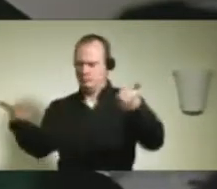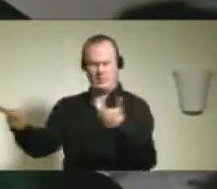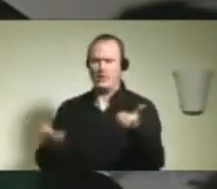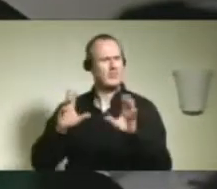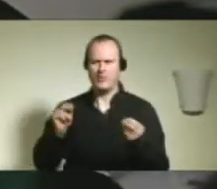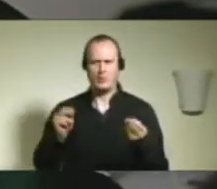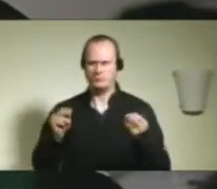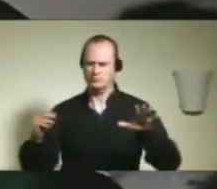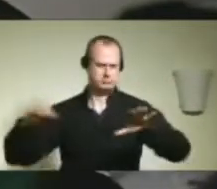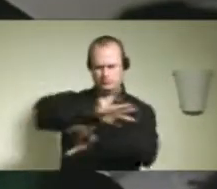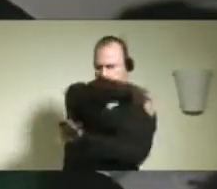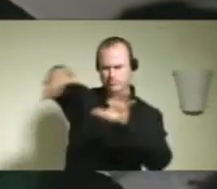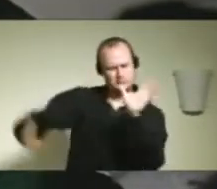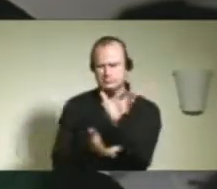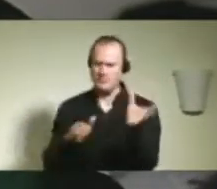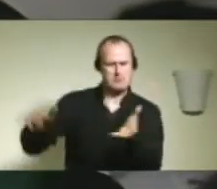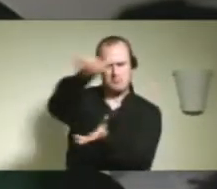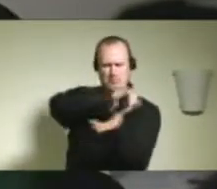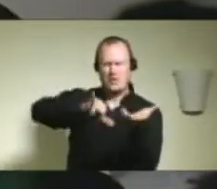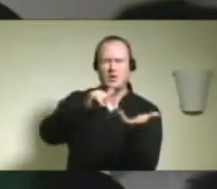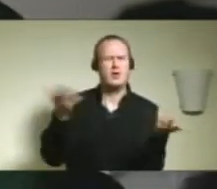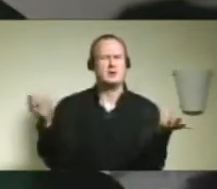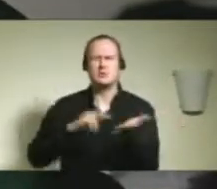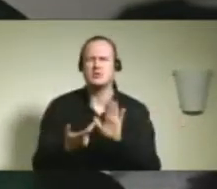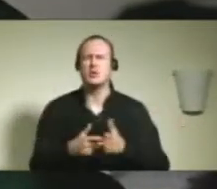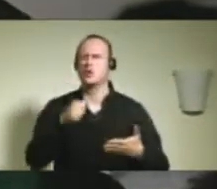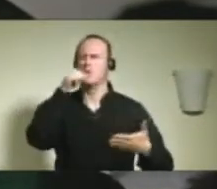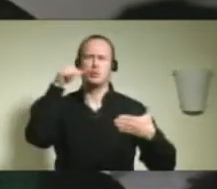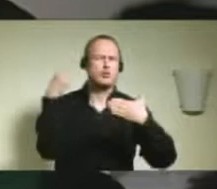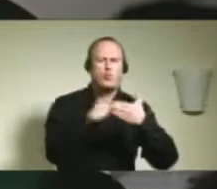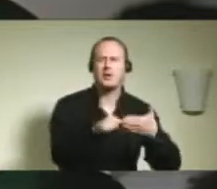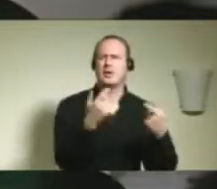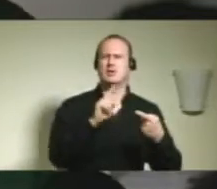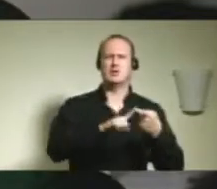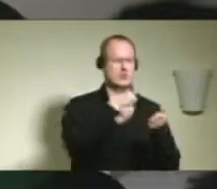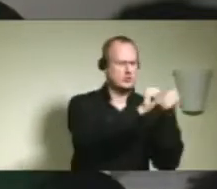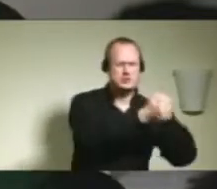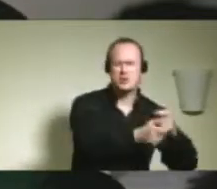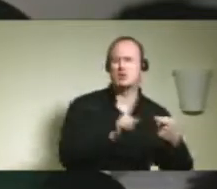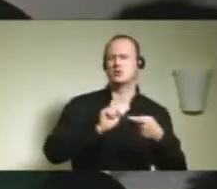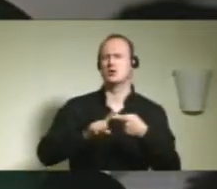fait qu'on écourte la période de livraison ou la fermeture des